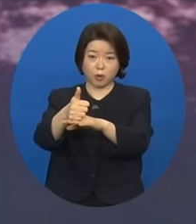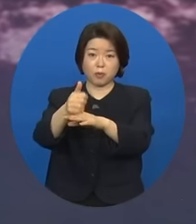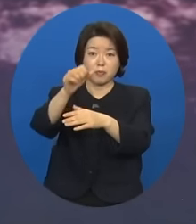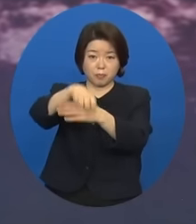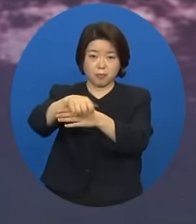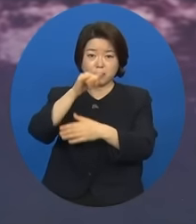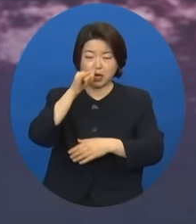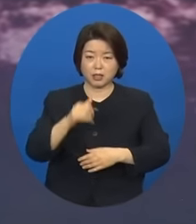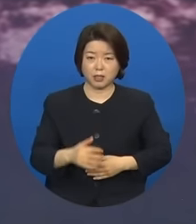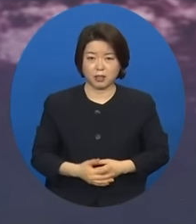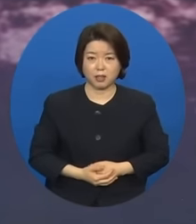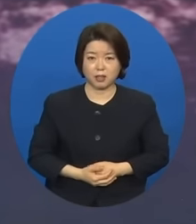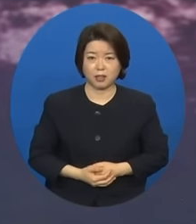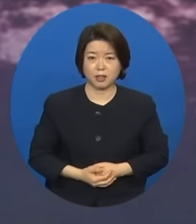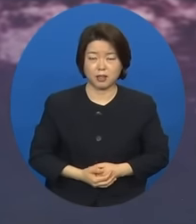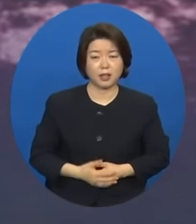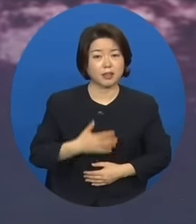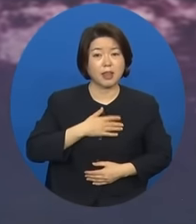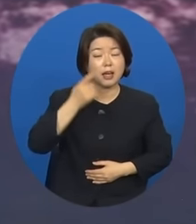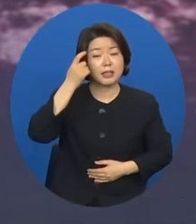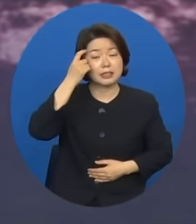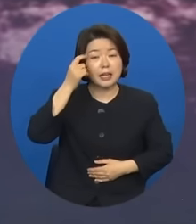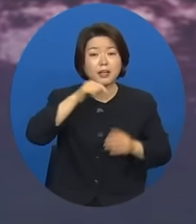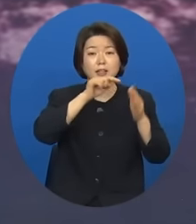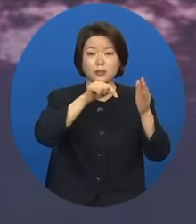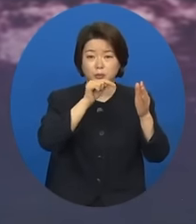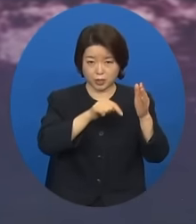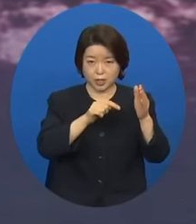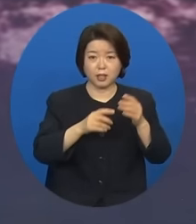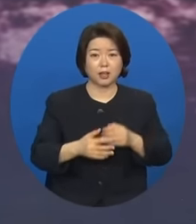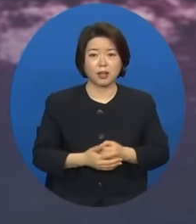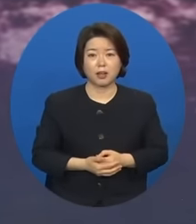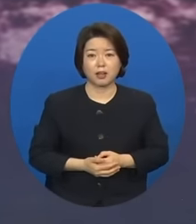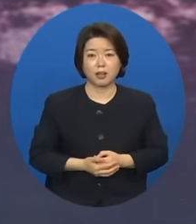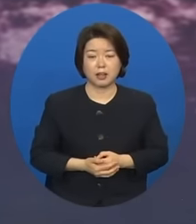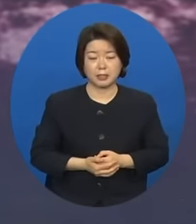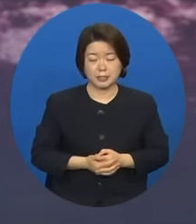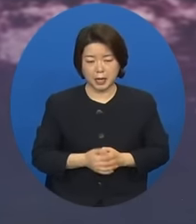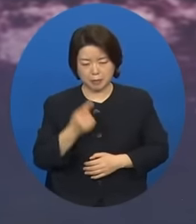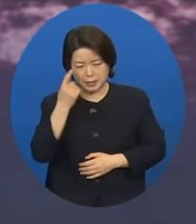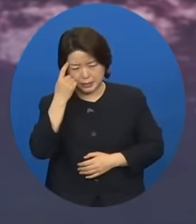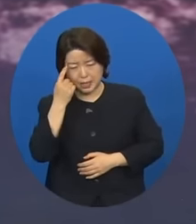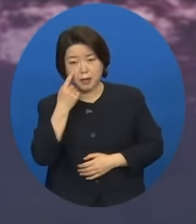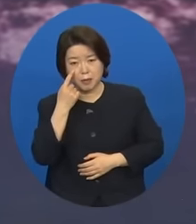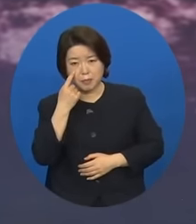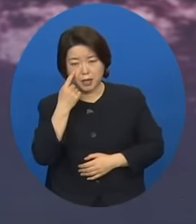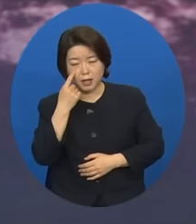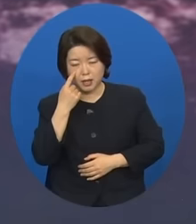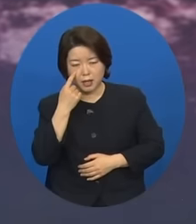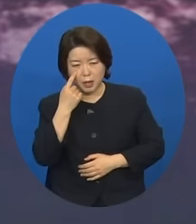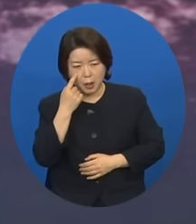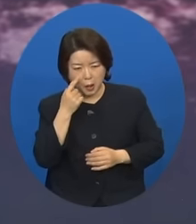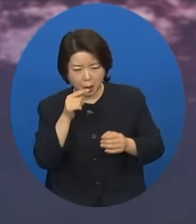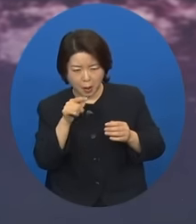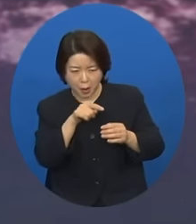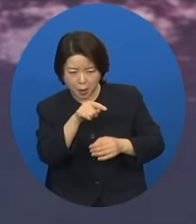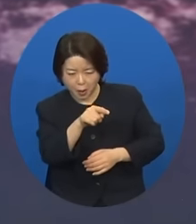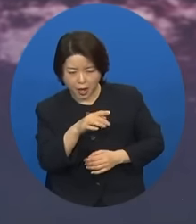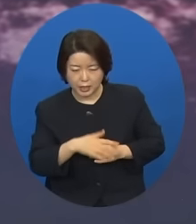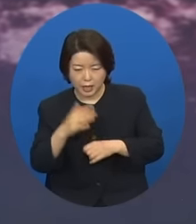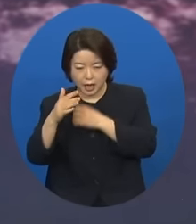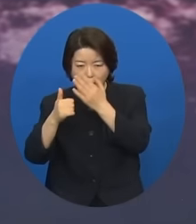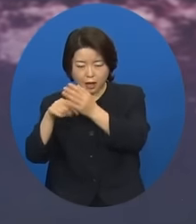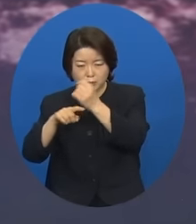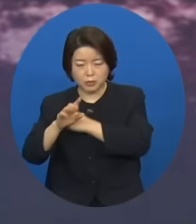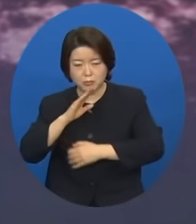그니까 우리가 지금 생각하는 것 중에 잘 추적해 보셔야 돼 이것이 성경적인가 이것이 하나님의 뜻인가 이것이 성령의